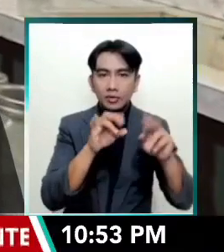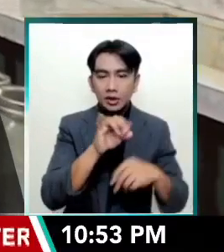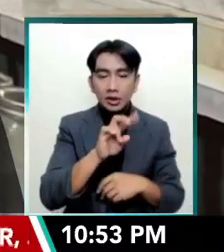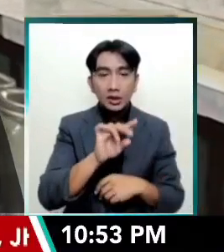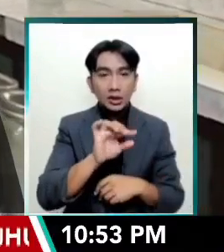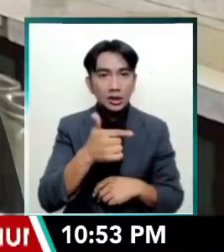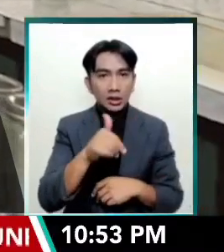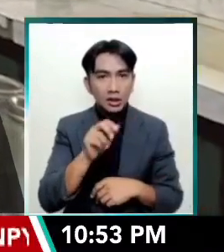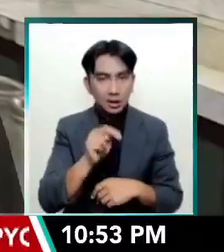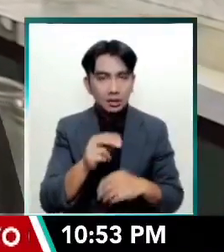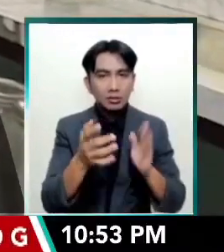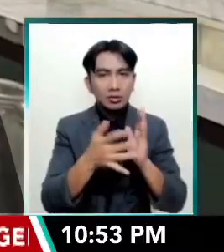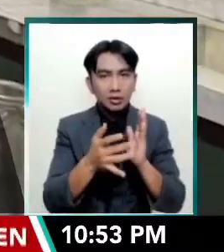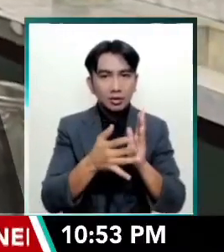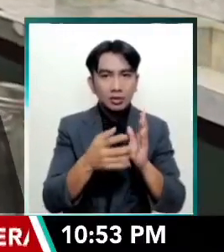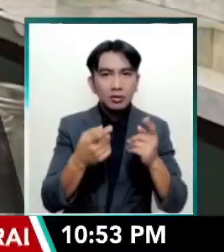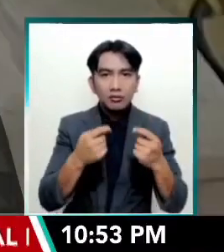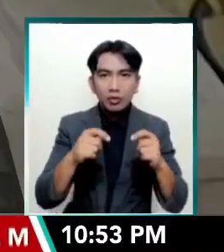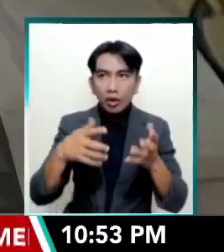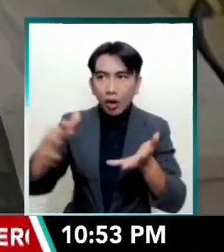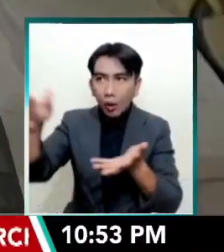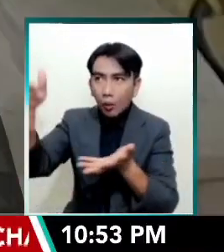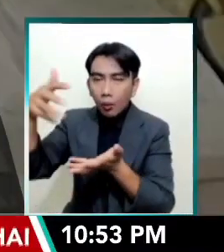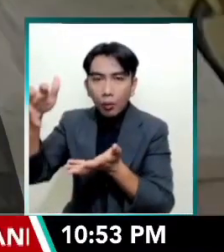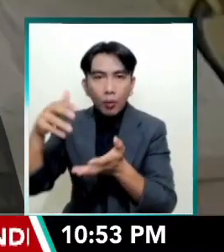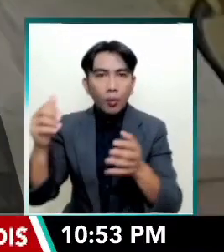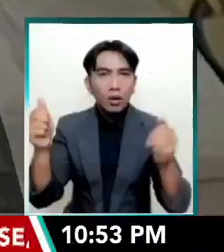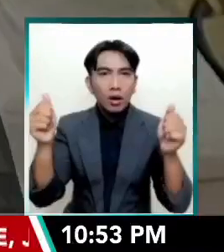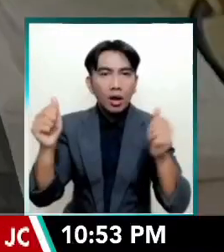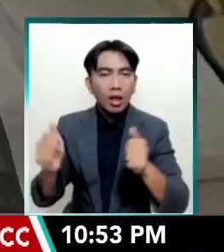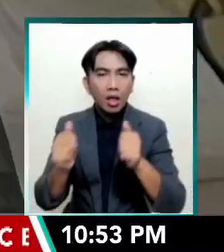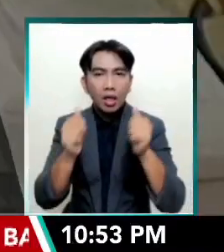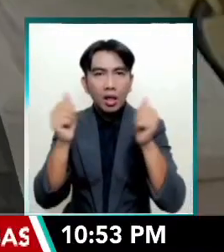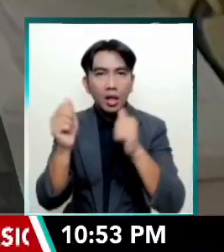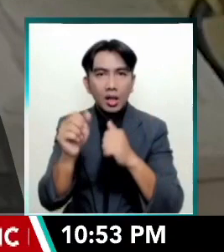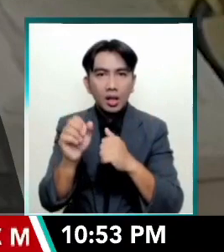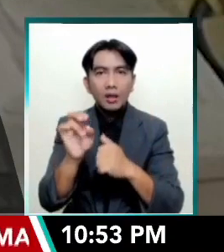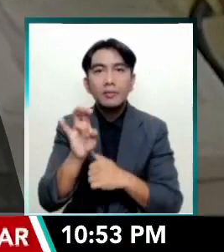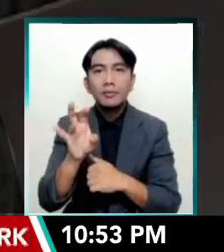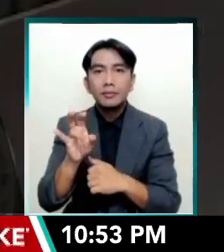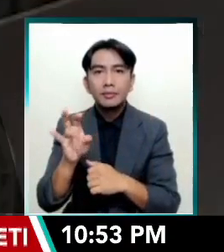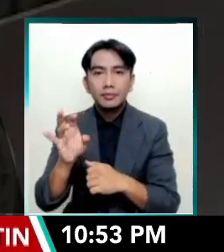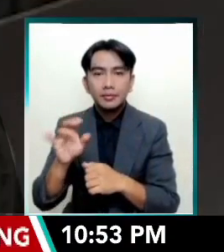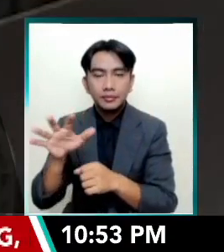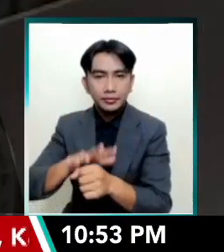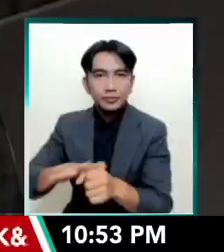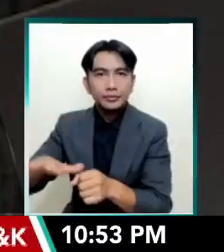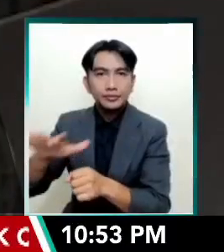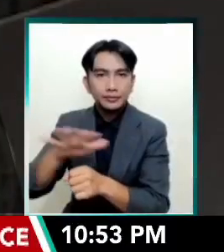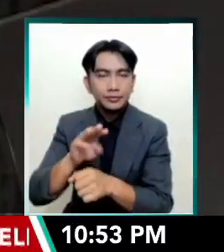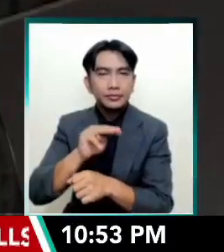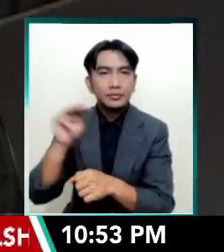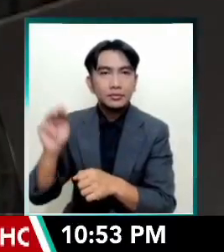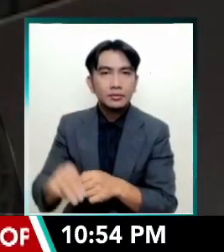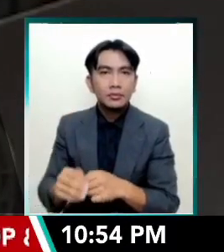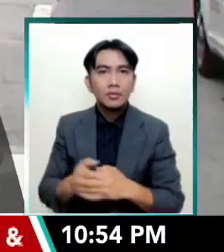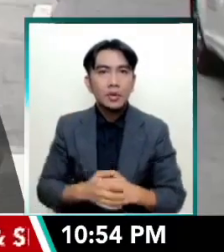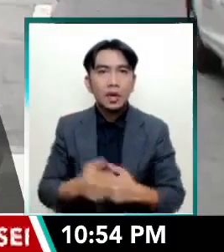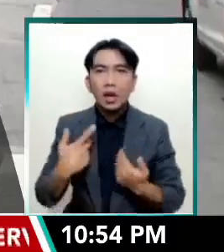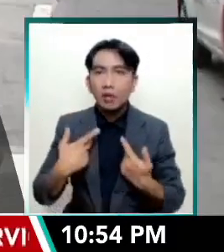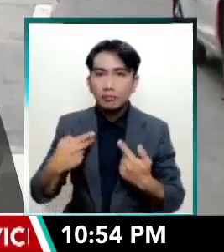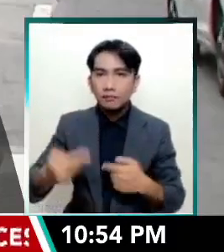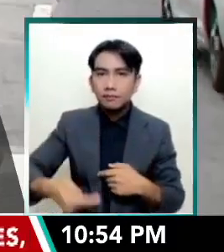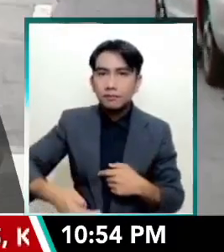isang aparato, nangolekta sila ng air samples sa 17 lungsod at munisipalidad ng Metro Manila. Pinakamataas daw ang